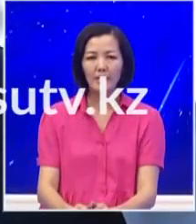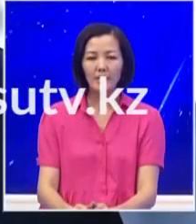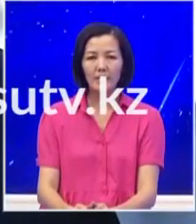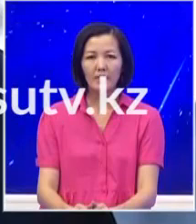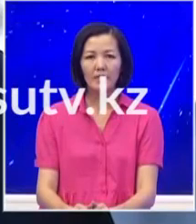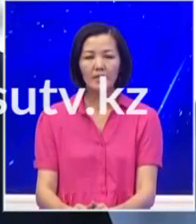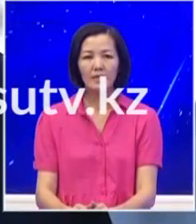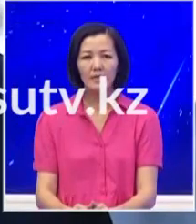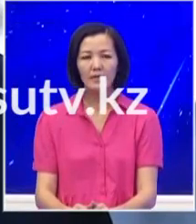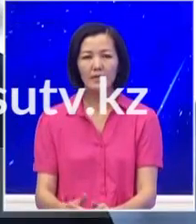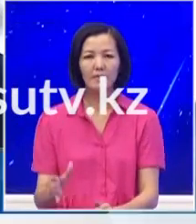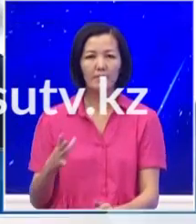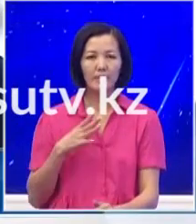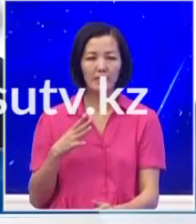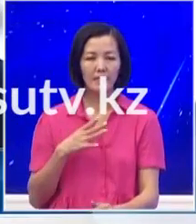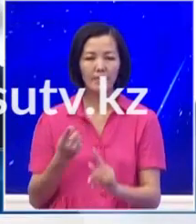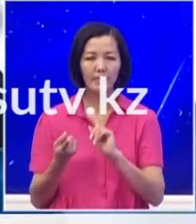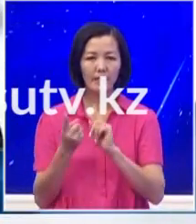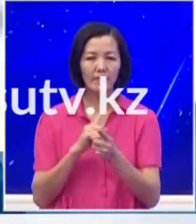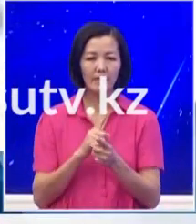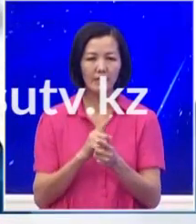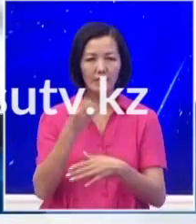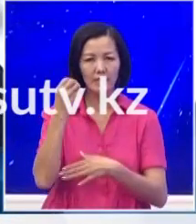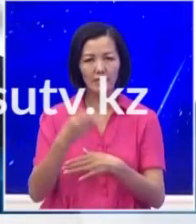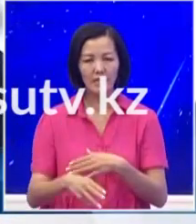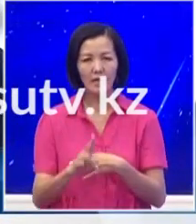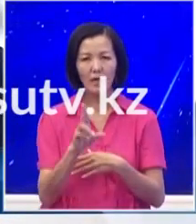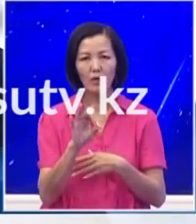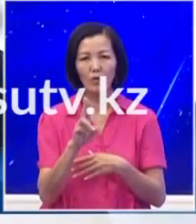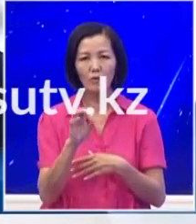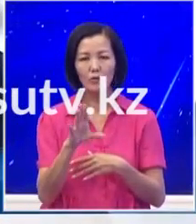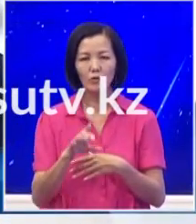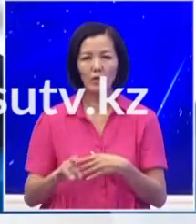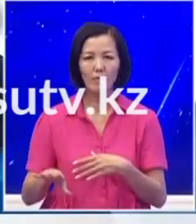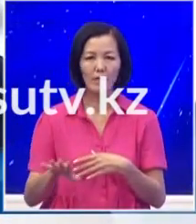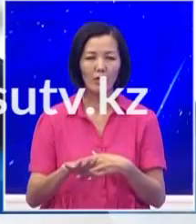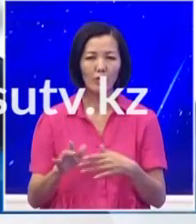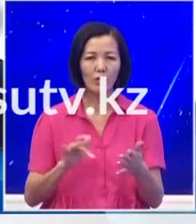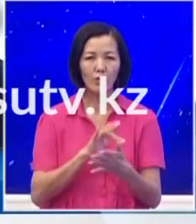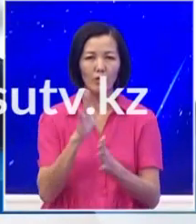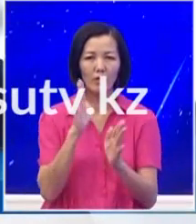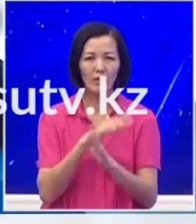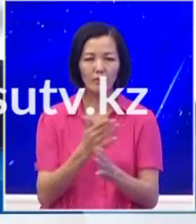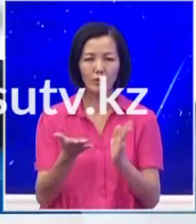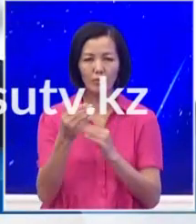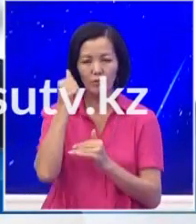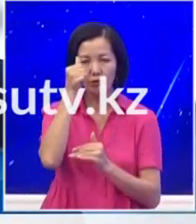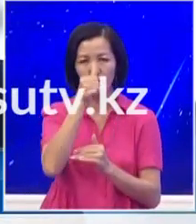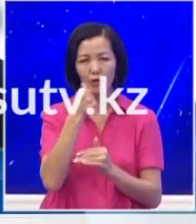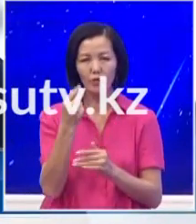Были переведены центральные котельные в Коксузском районе, в городе Капчагай, и в прошлом году